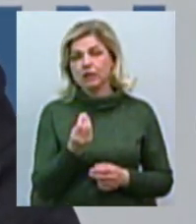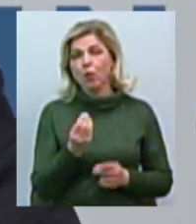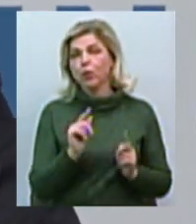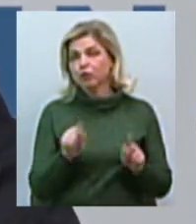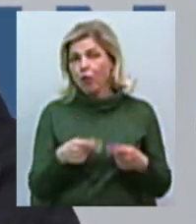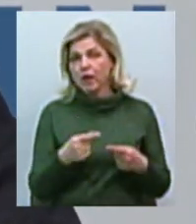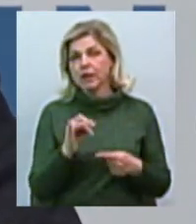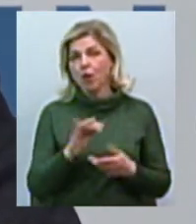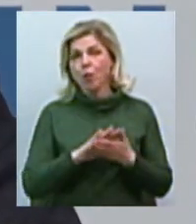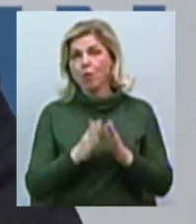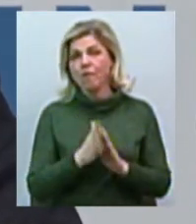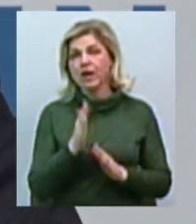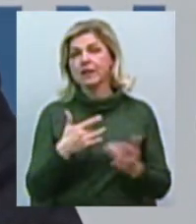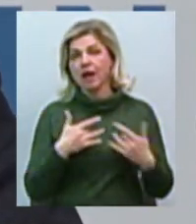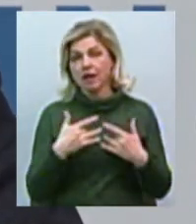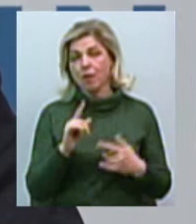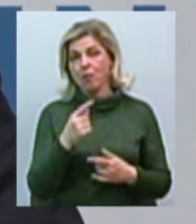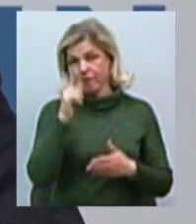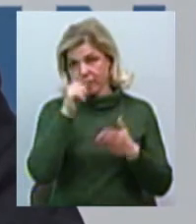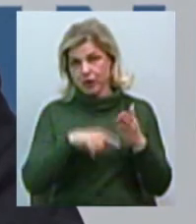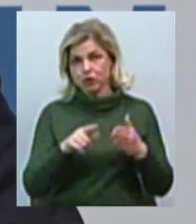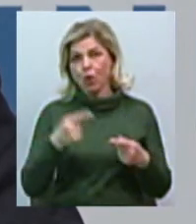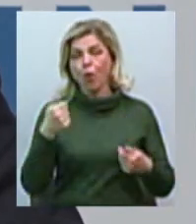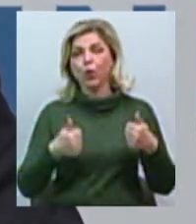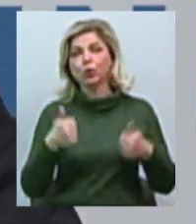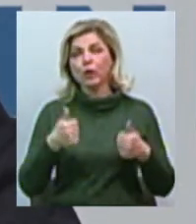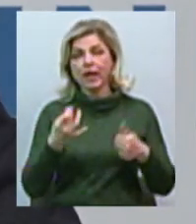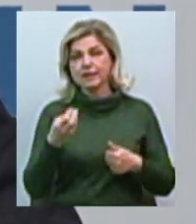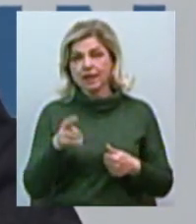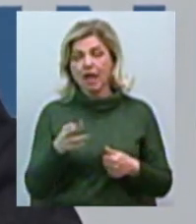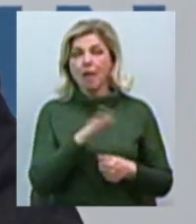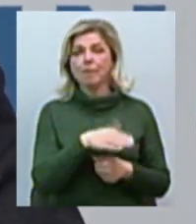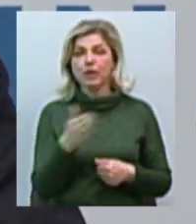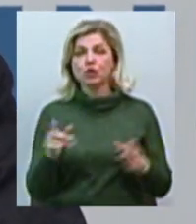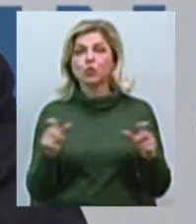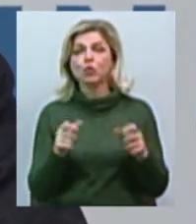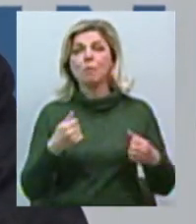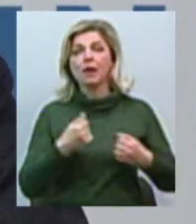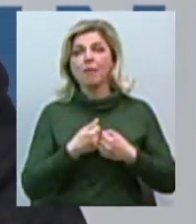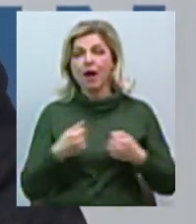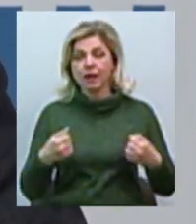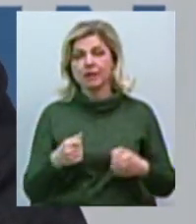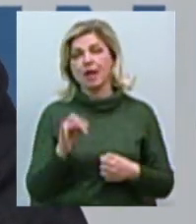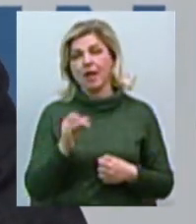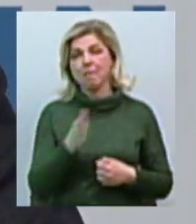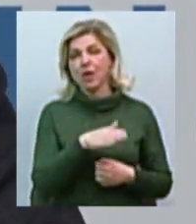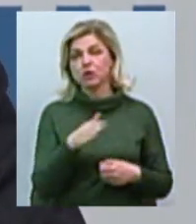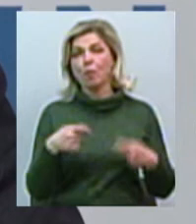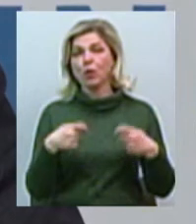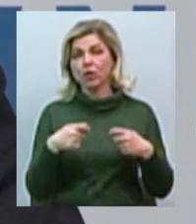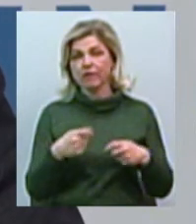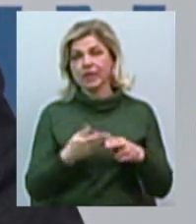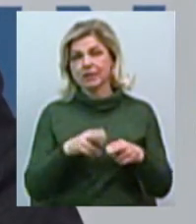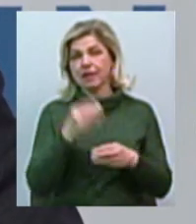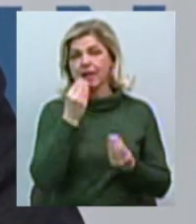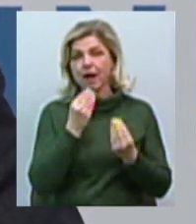умов в театрах? Тому що ми віримо, що конкуренція між супермаркетами, конкуренція між продавцями – це